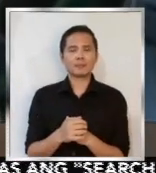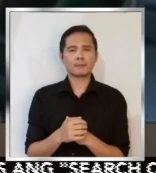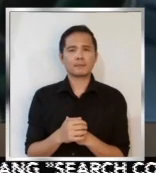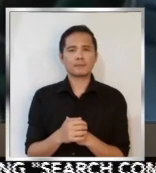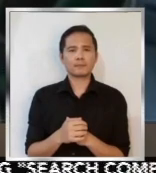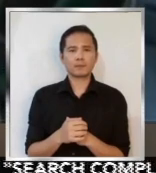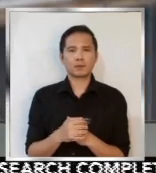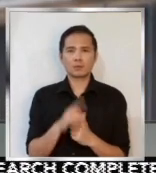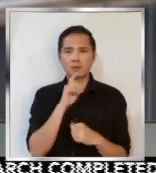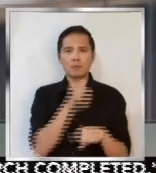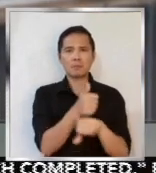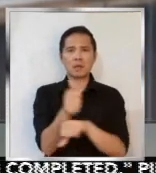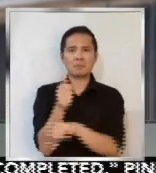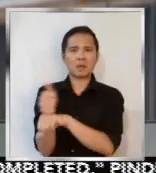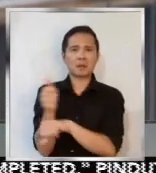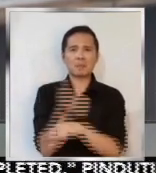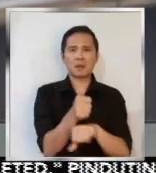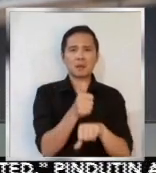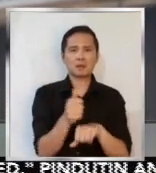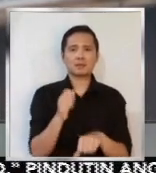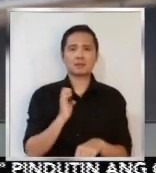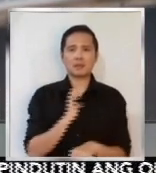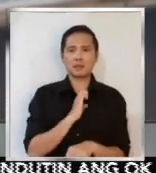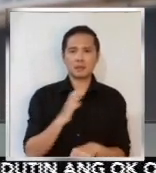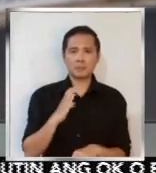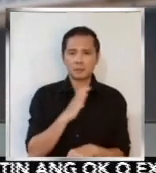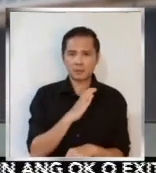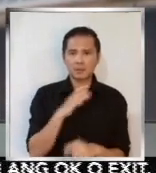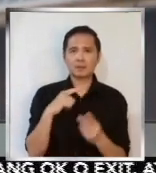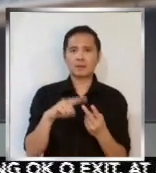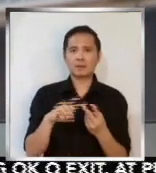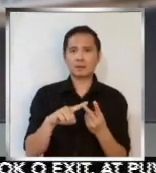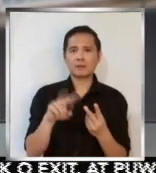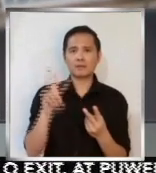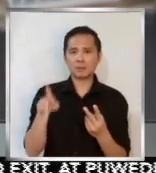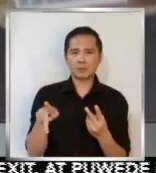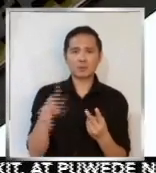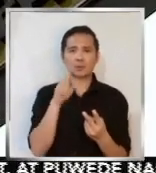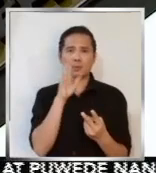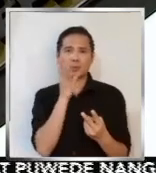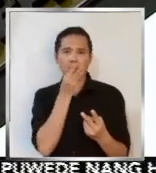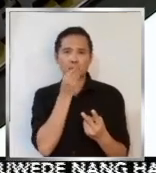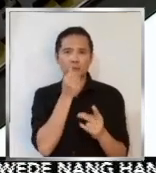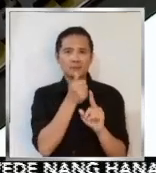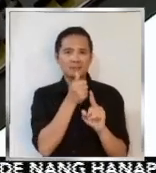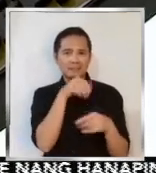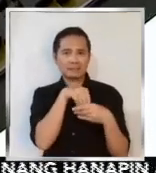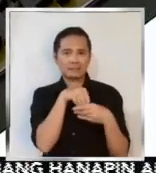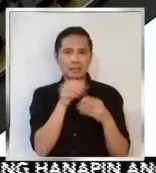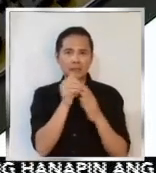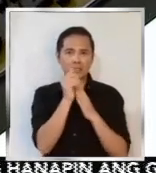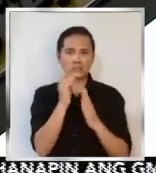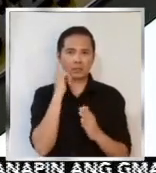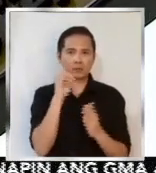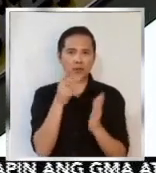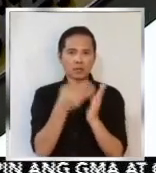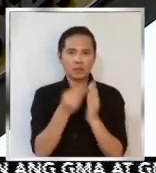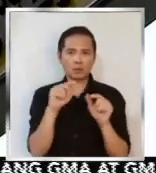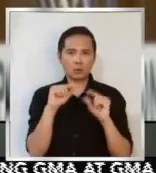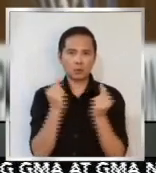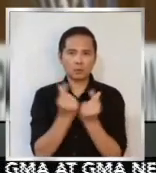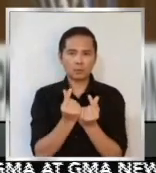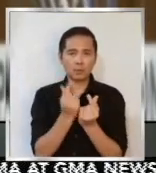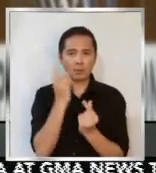PhilHealth Executive Committee at ang Regional Vice Presidents kung sino ba talaga ang mafia sa ahensya na dahilan ng bilyong-bilyong pisong nawaldas na